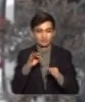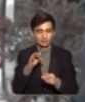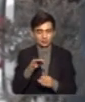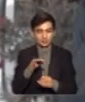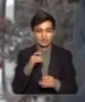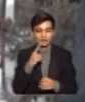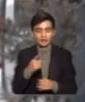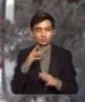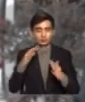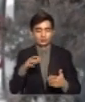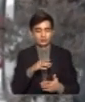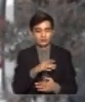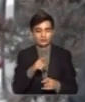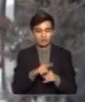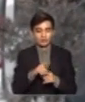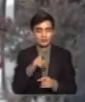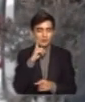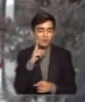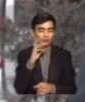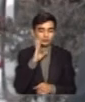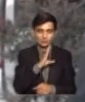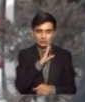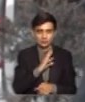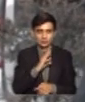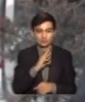бір жағдайда, яғни жас келіншек